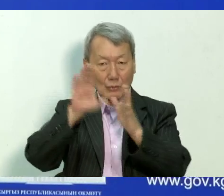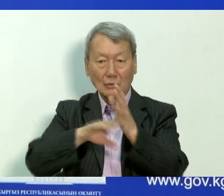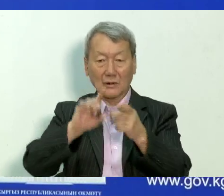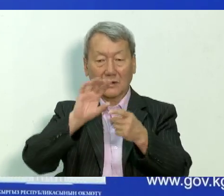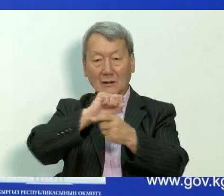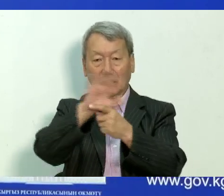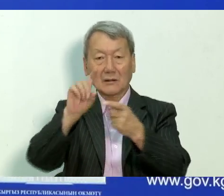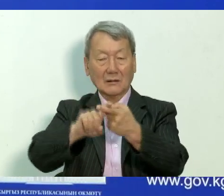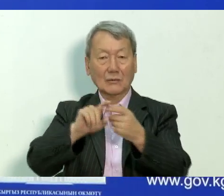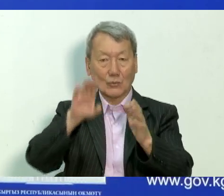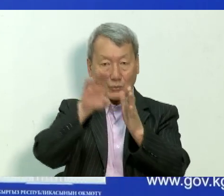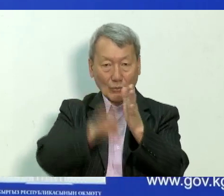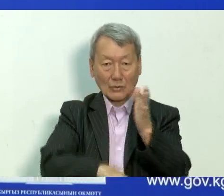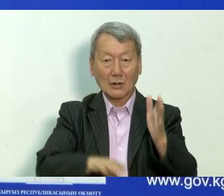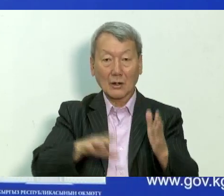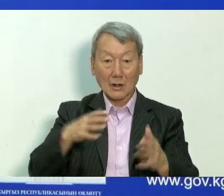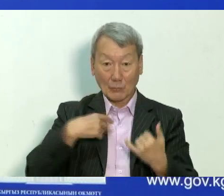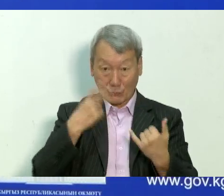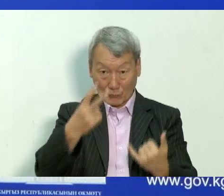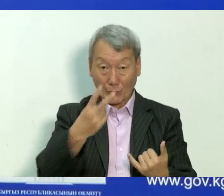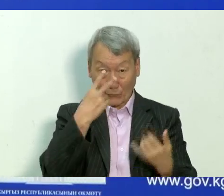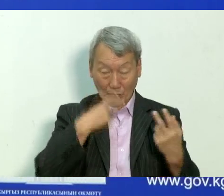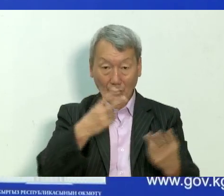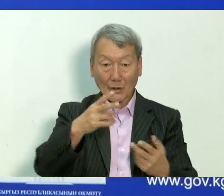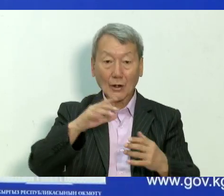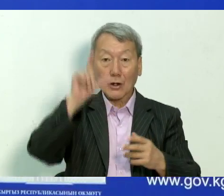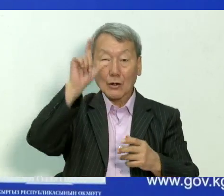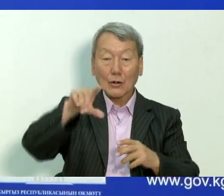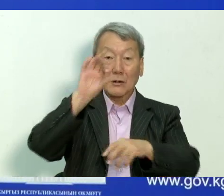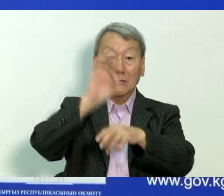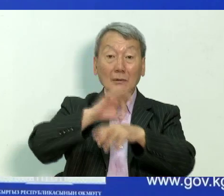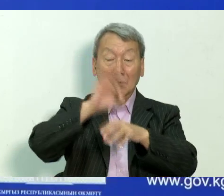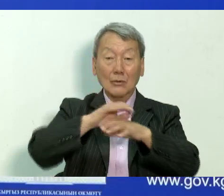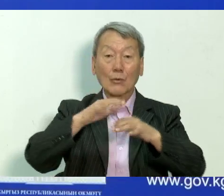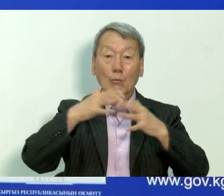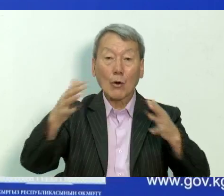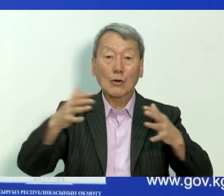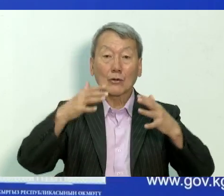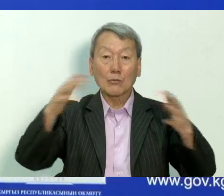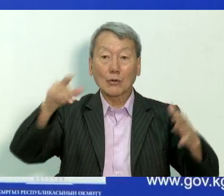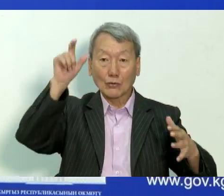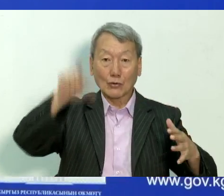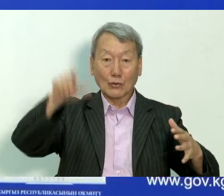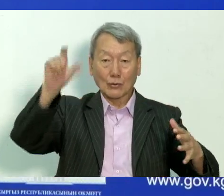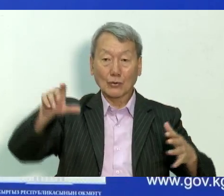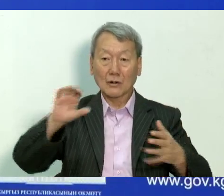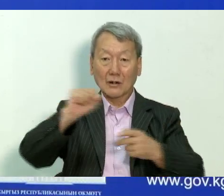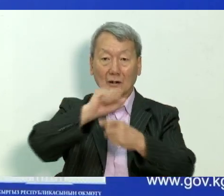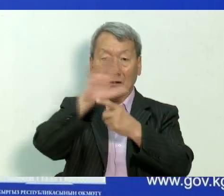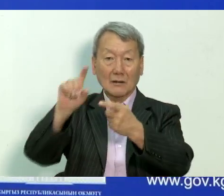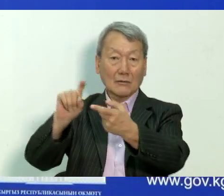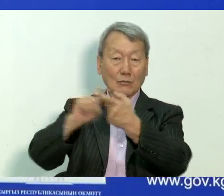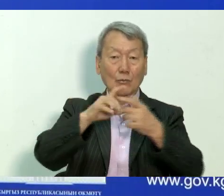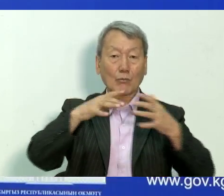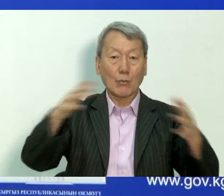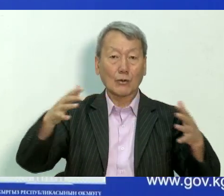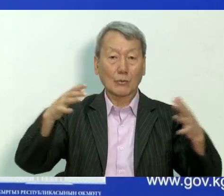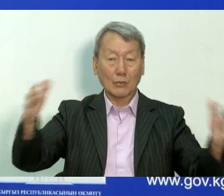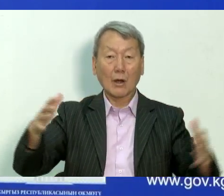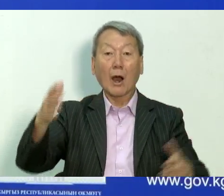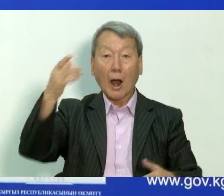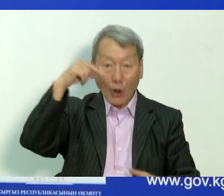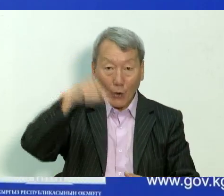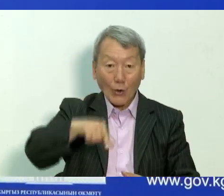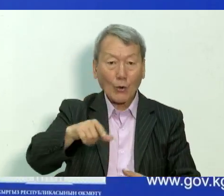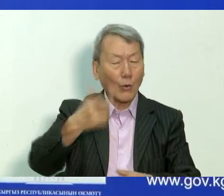инфекции. Ежедневно наблюдается увеличение числа случаев заражения граждан коронавирусной инфекцией,